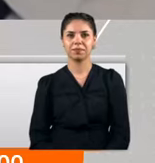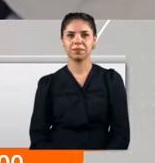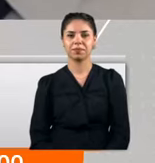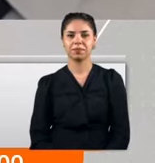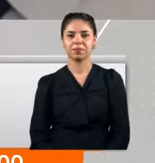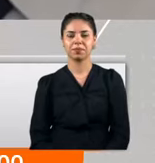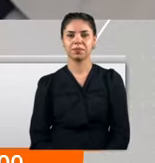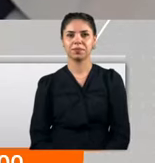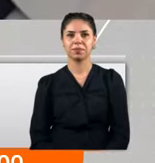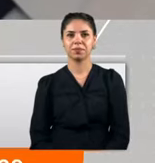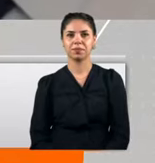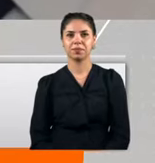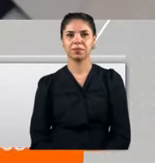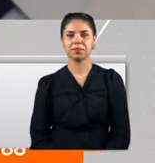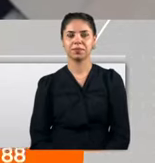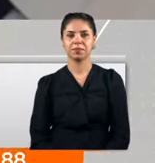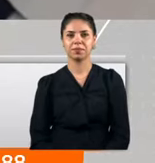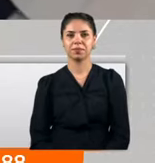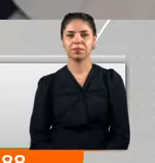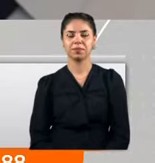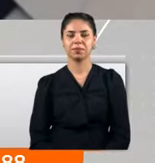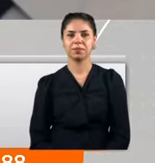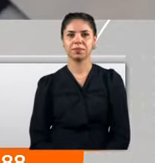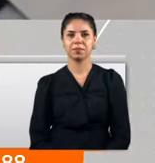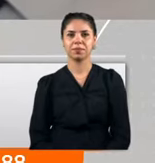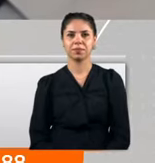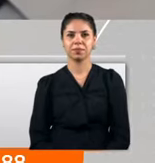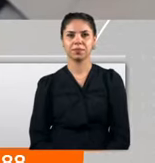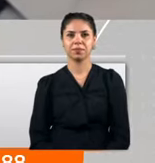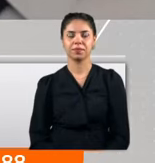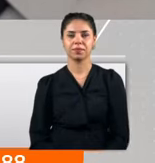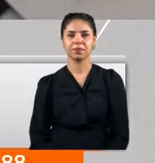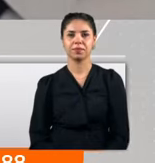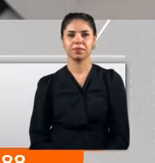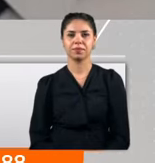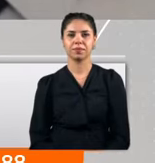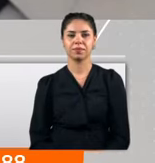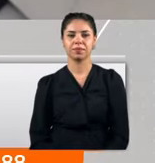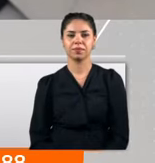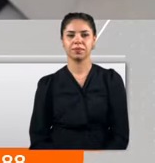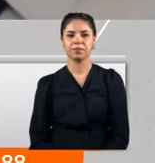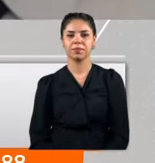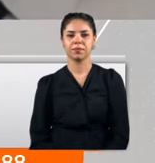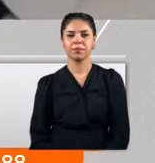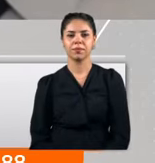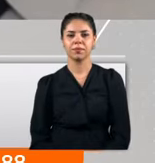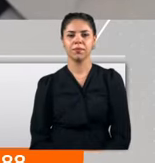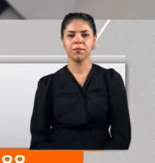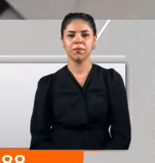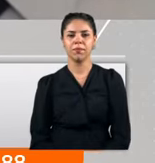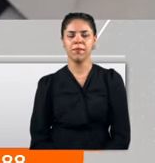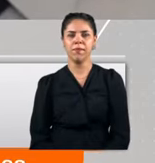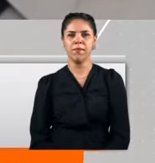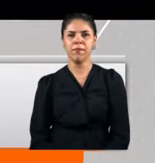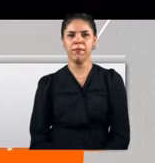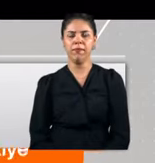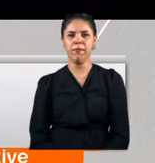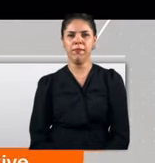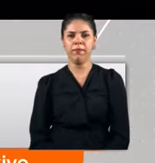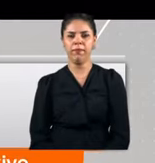değil, aksine Trump'ın yeniden başkan olmasının önüne geçilmesiyle olacak gibi